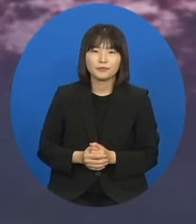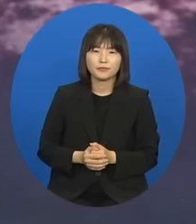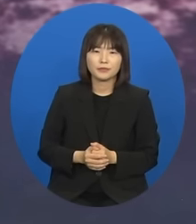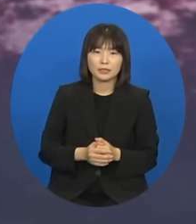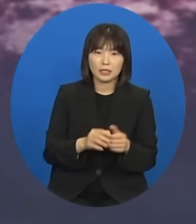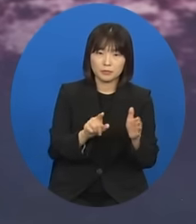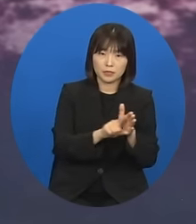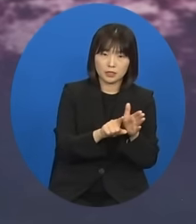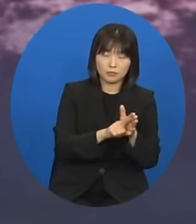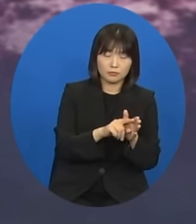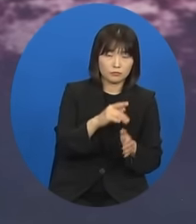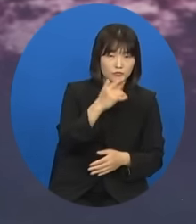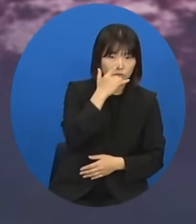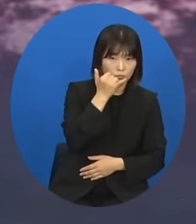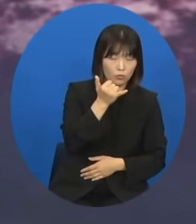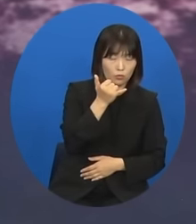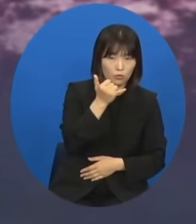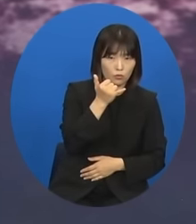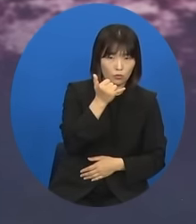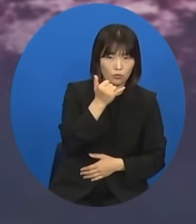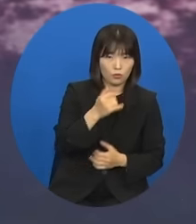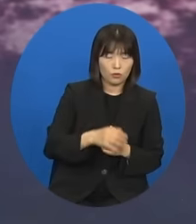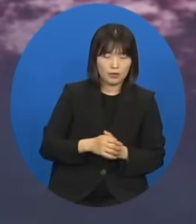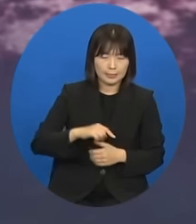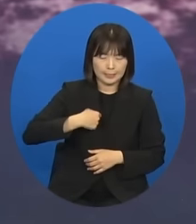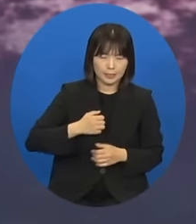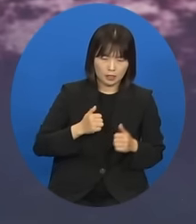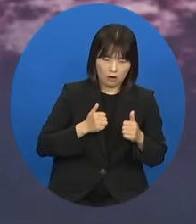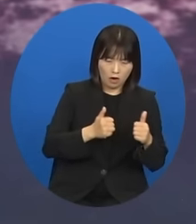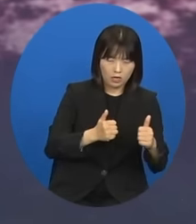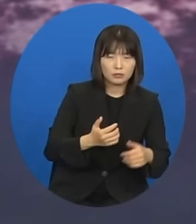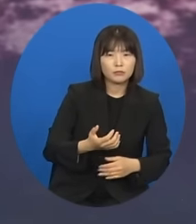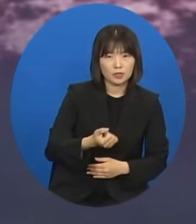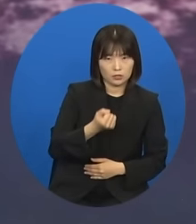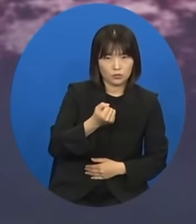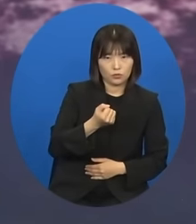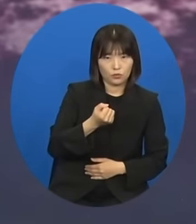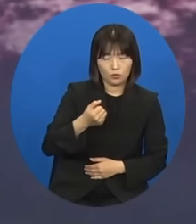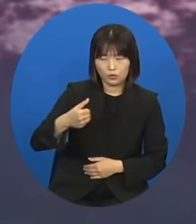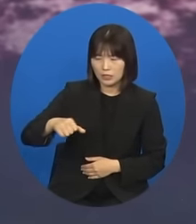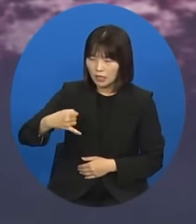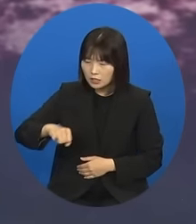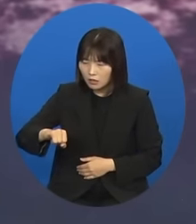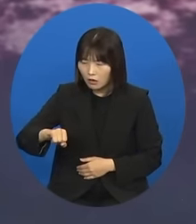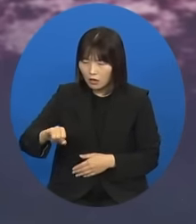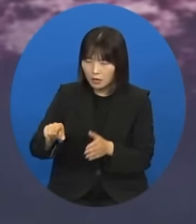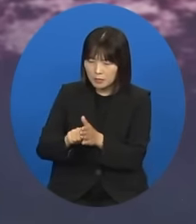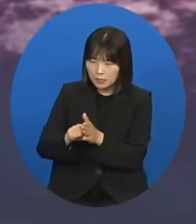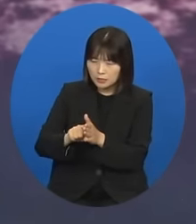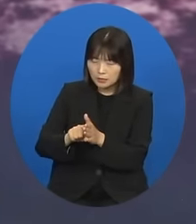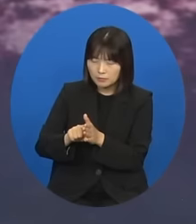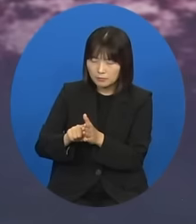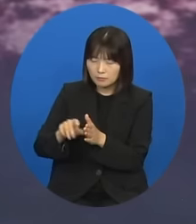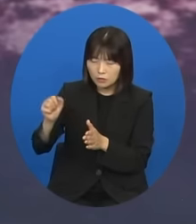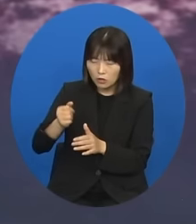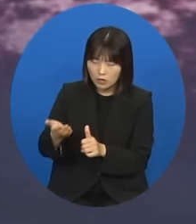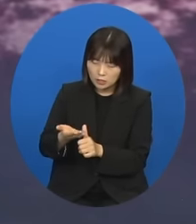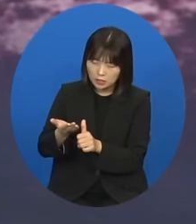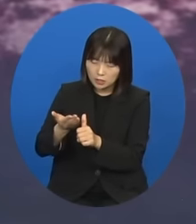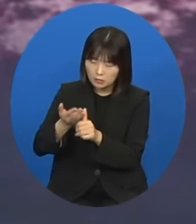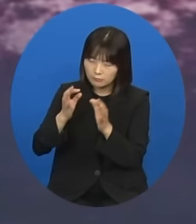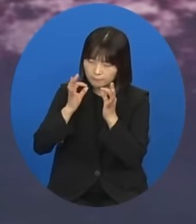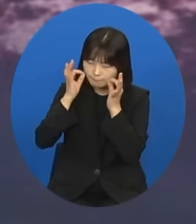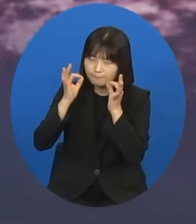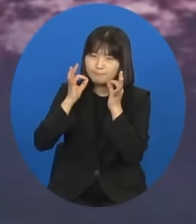믿음의 부모가 자기의 열심을 가지고 자녀들을 어떻게 해는 믿음으로 키워보려고 애를 많이